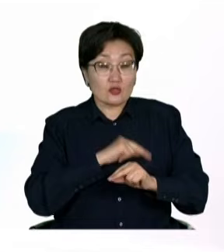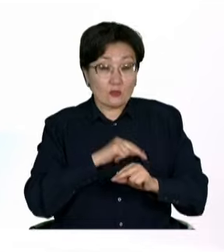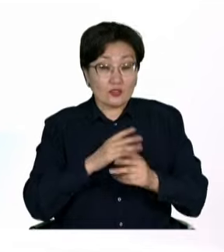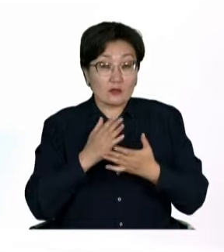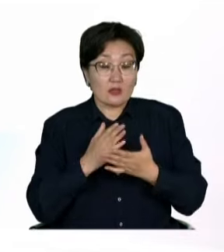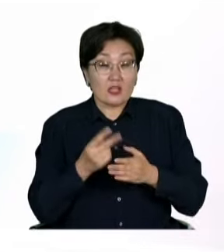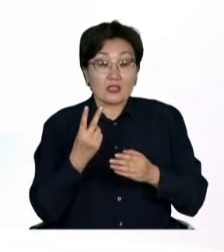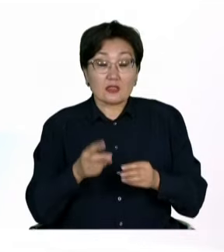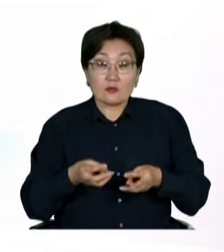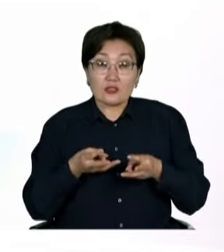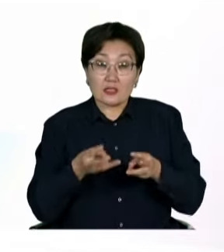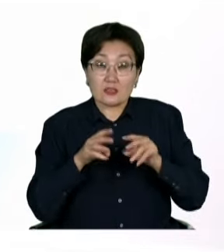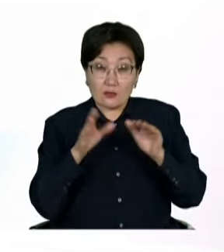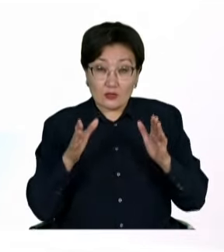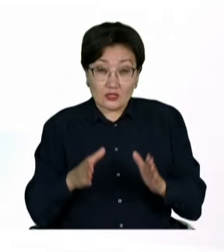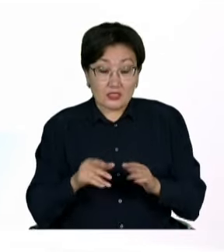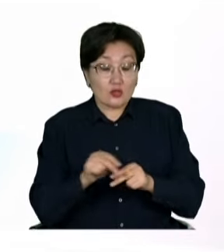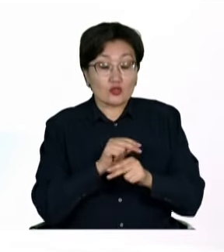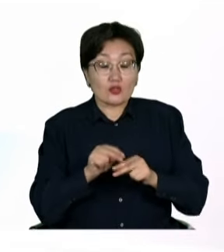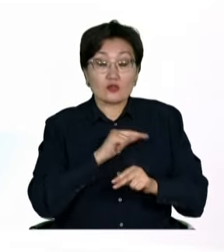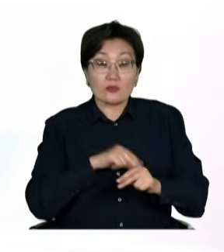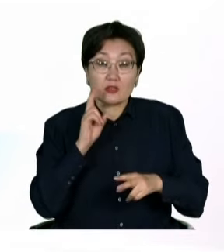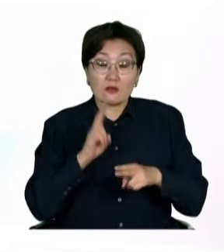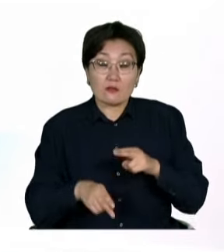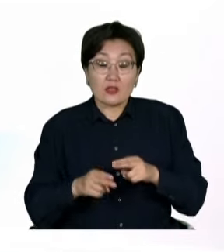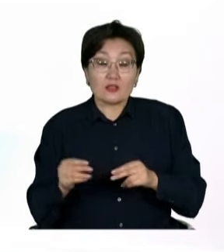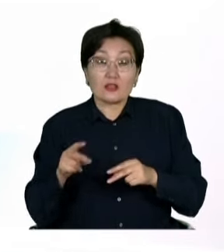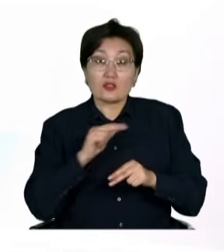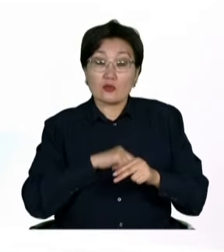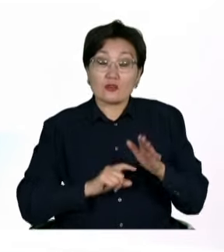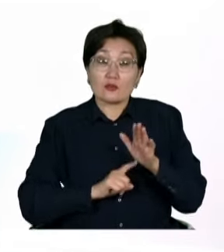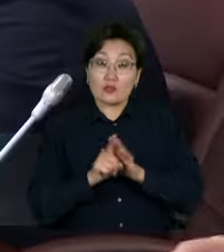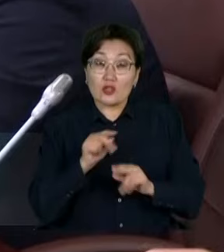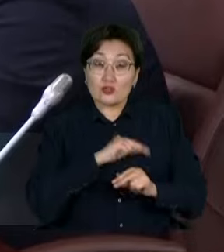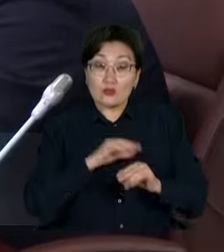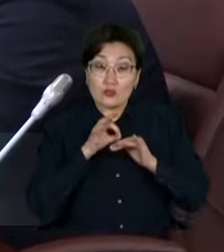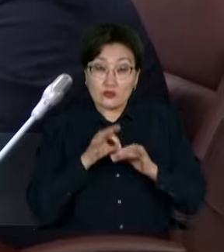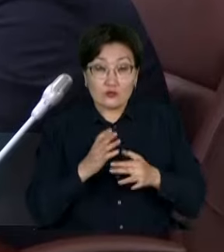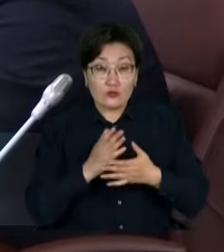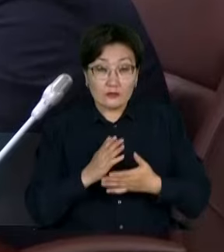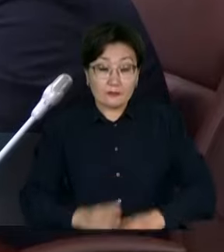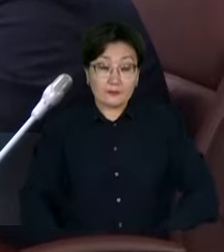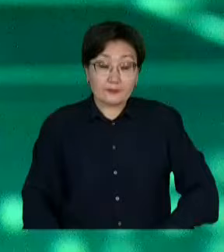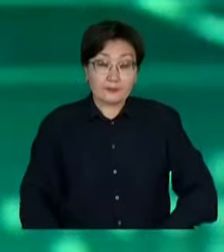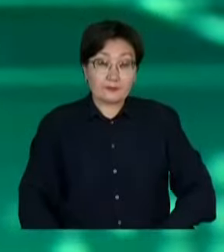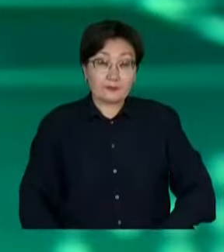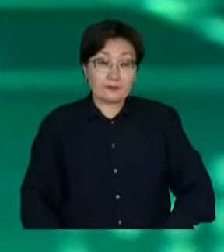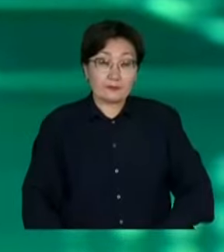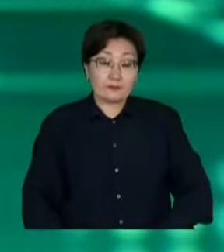тұр, 2 қазандықты жөндеу аяқталды. Іске қосу жұмыстары жүргізілуде.